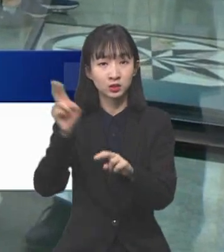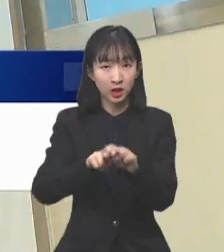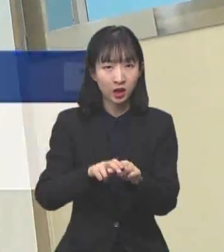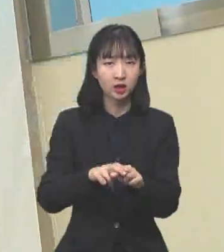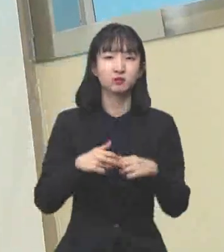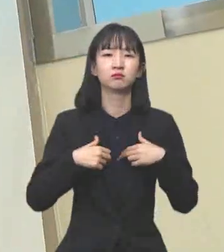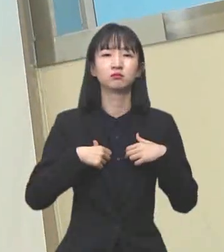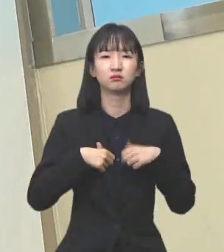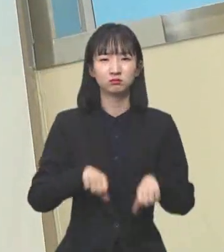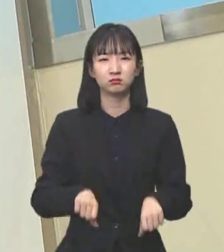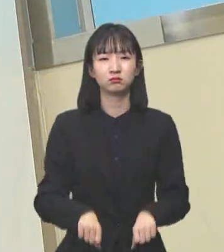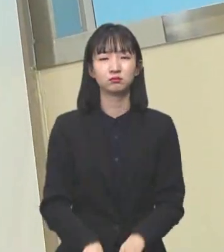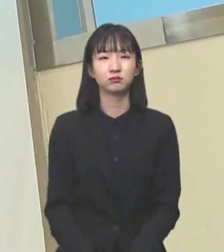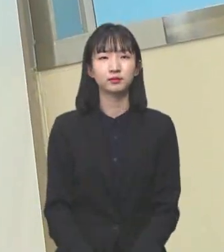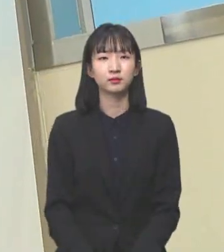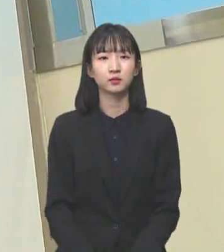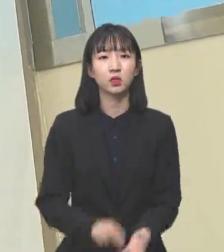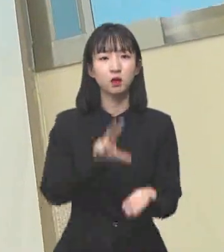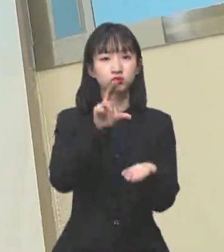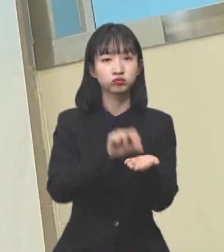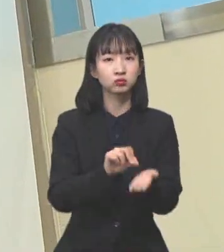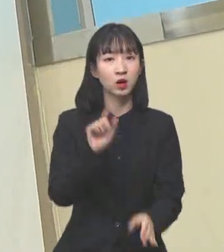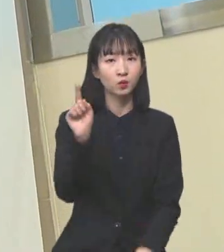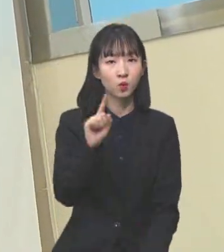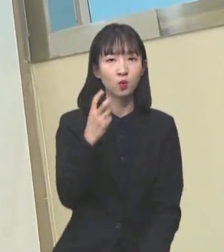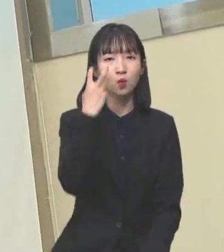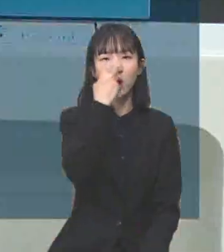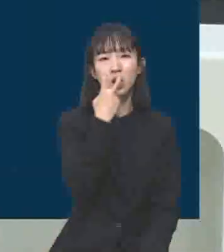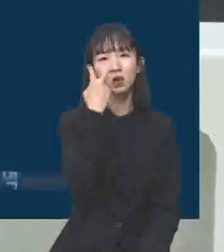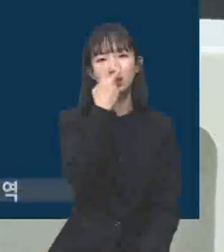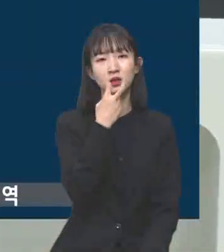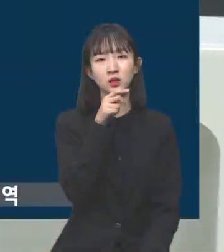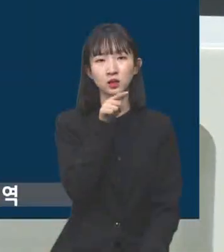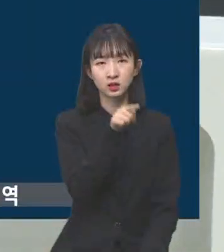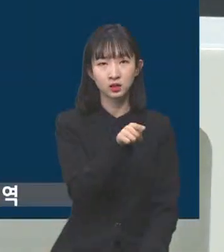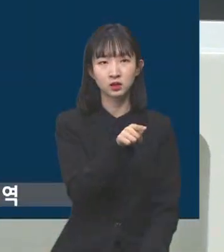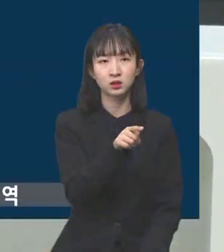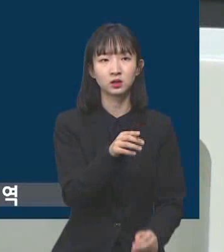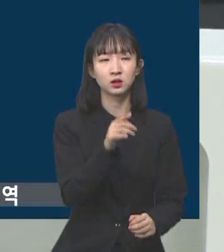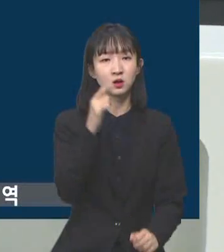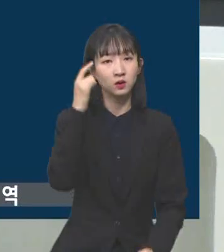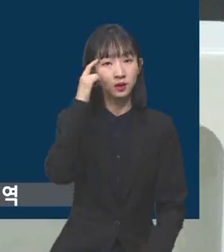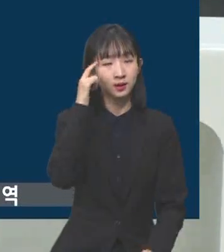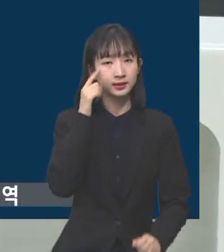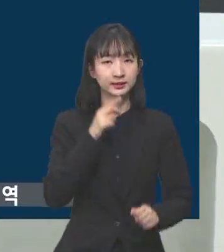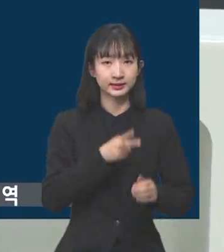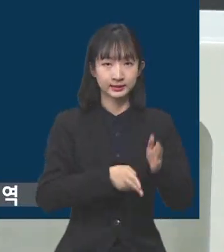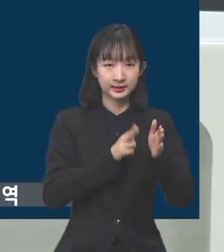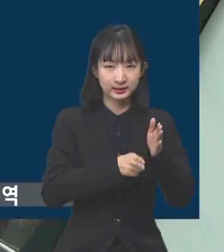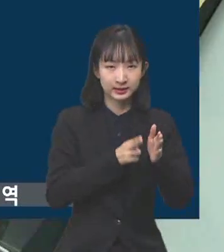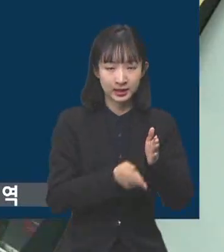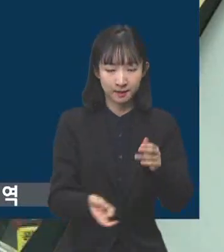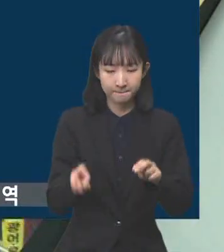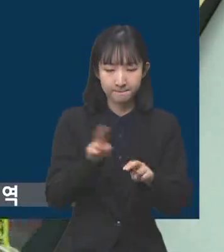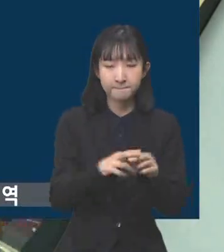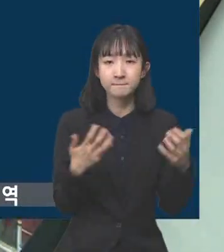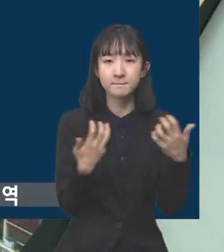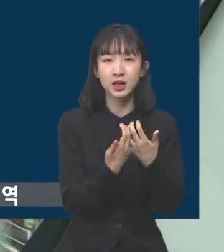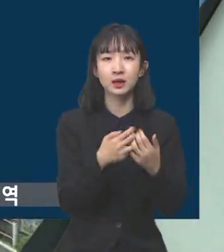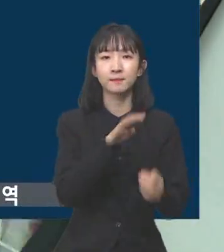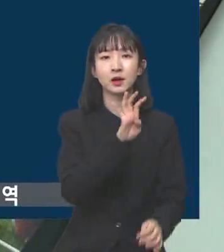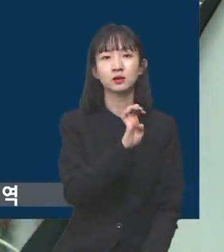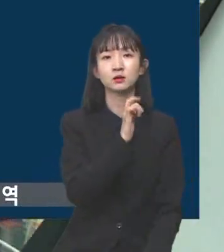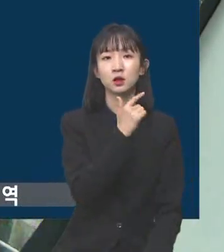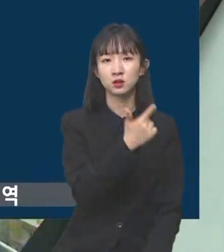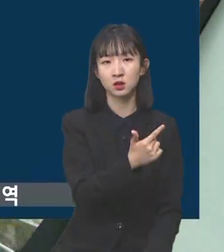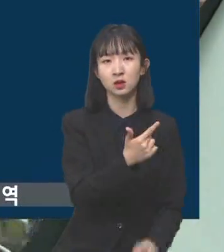없었어요 문제는 허술한 관리 시스템 열 차 한대당 정원은 총 46명 현재 운영